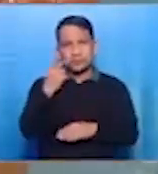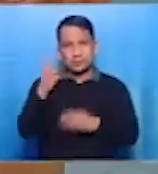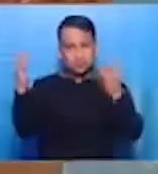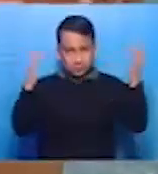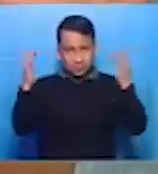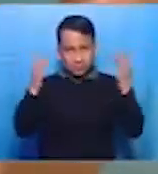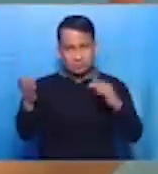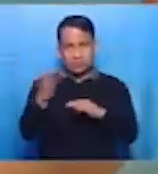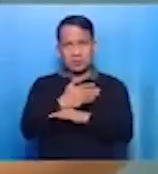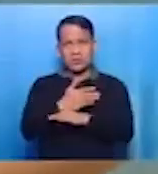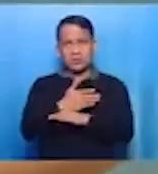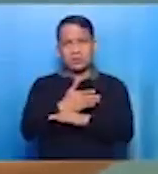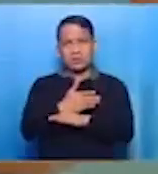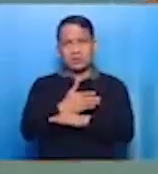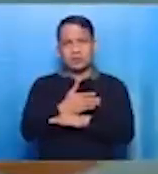ingay-ingay dito.